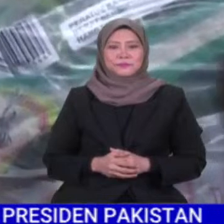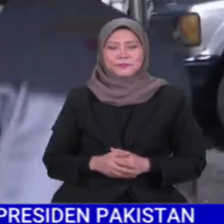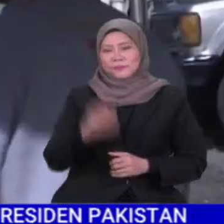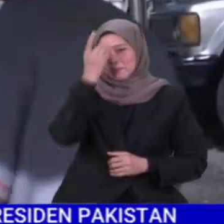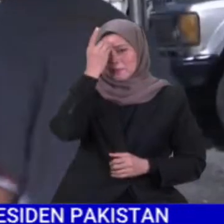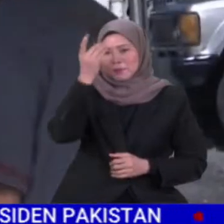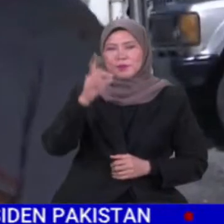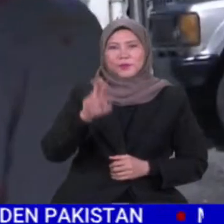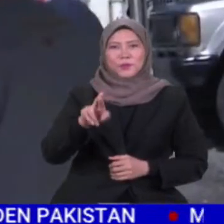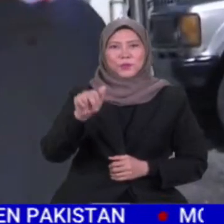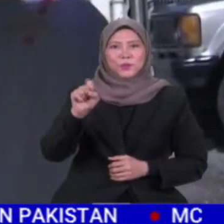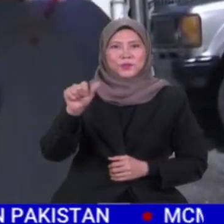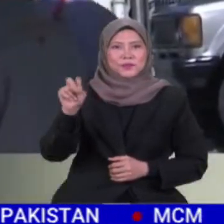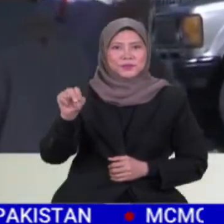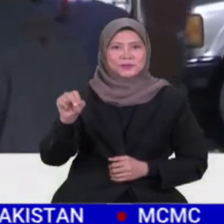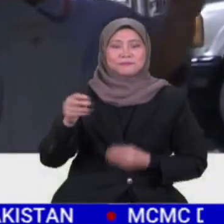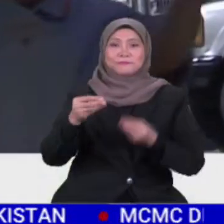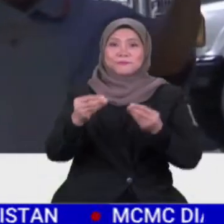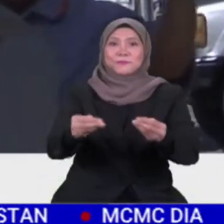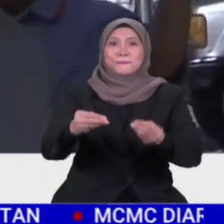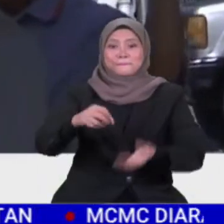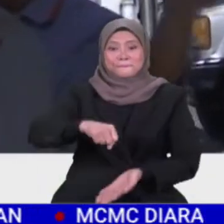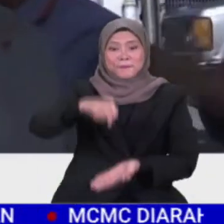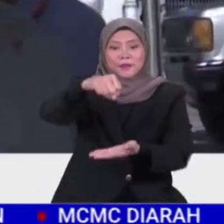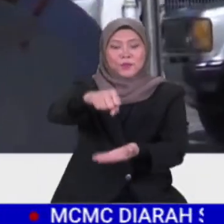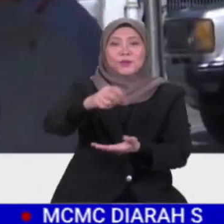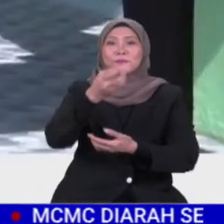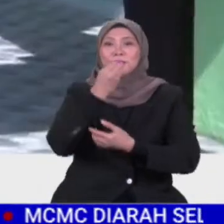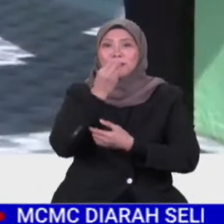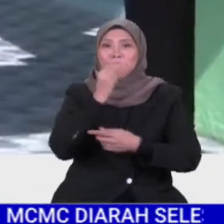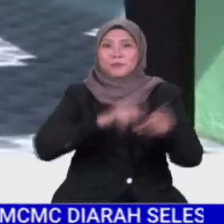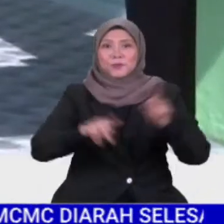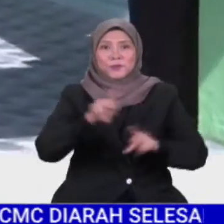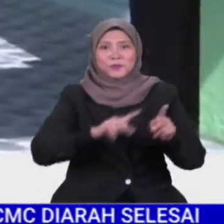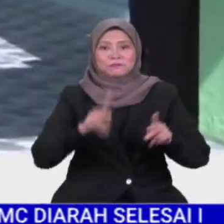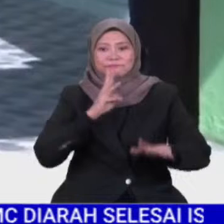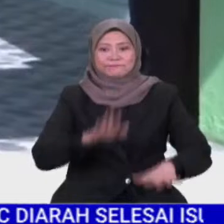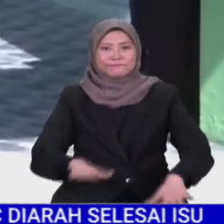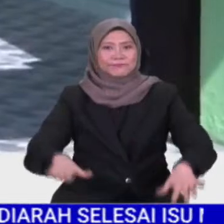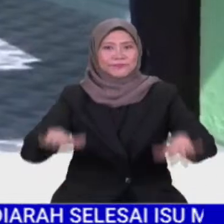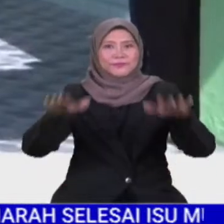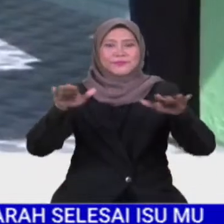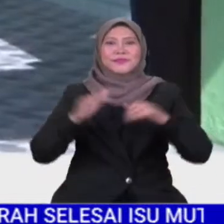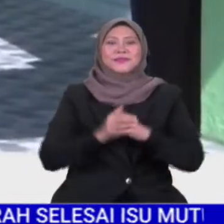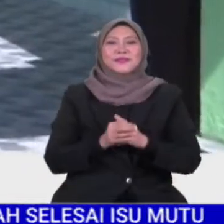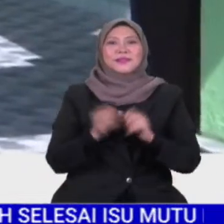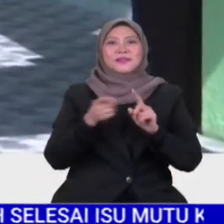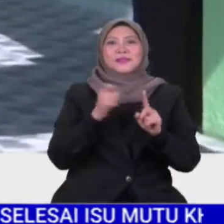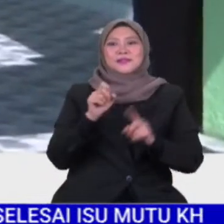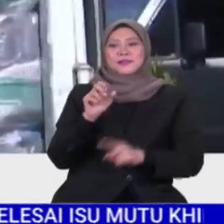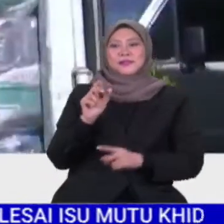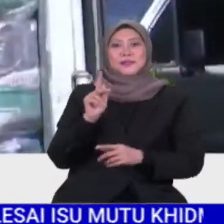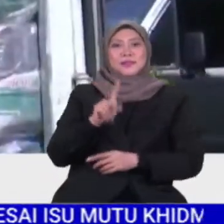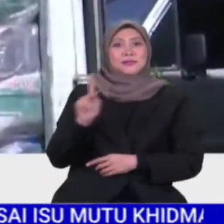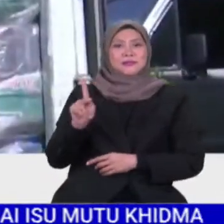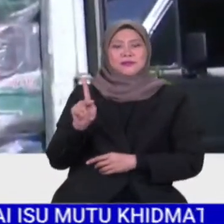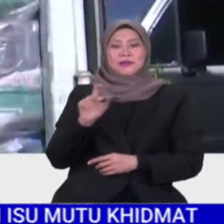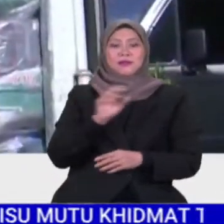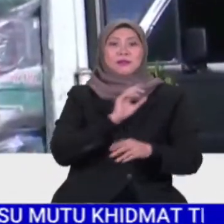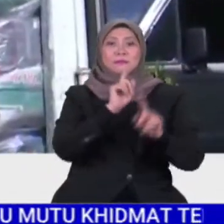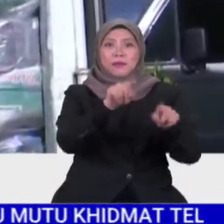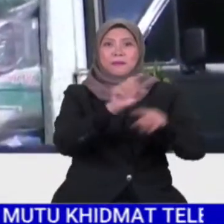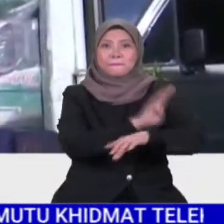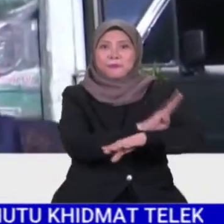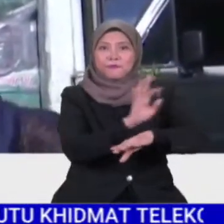Datuk Roslan yang ditemui selepas penyerahan bakul makanan kepada penduduk terjejas banjir daripada Sawit Kinabalu di Beaufort menyeru